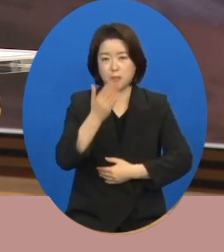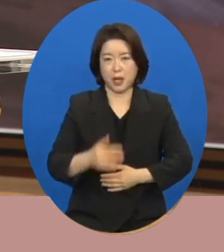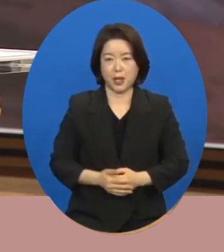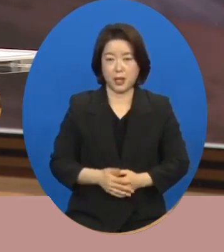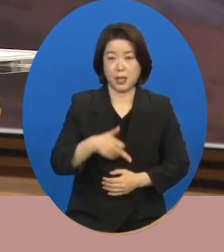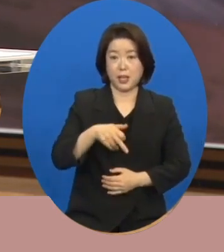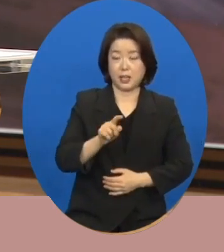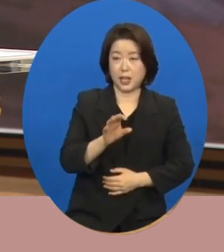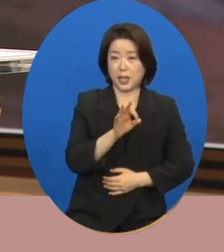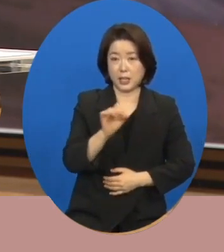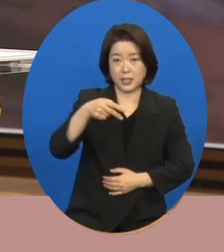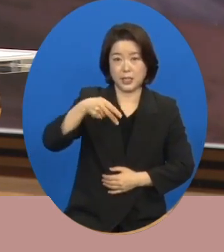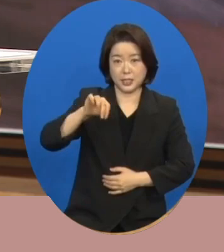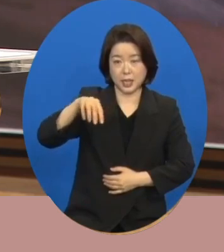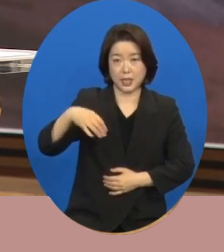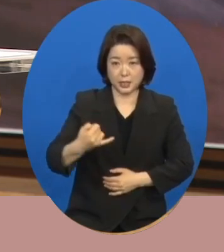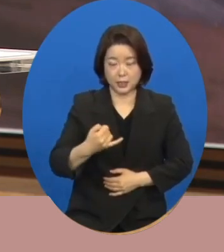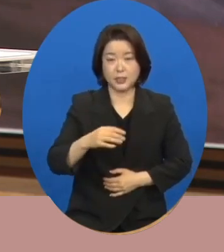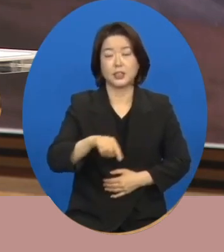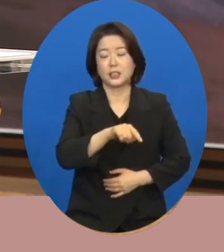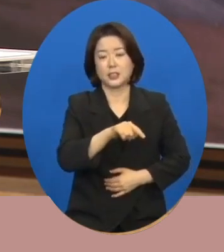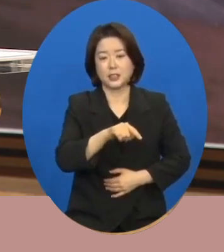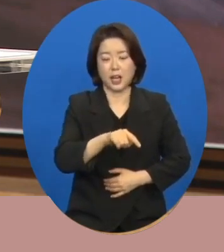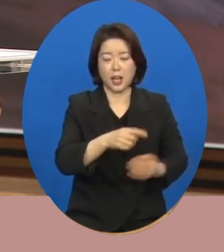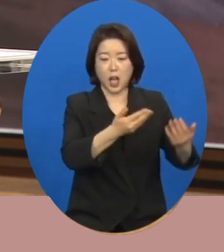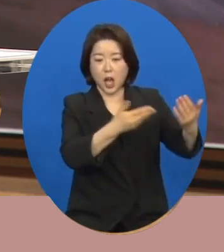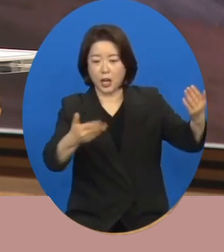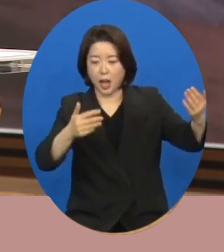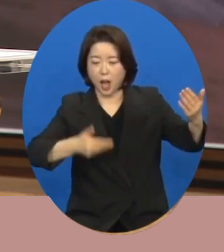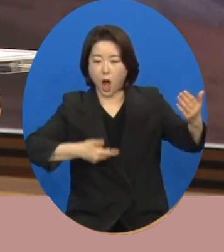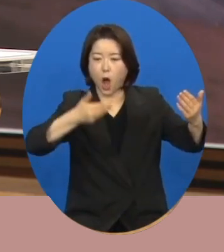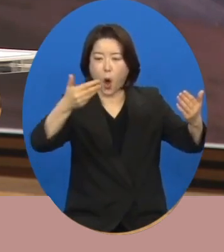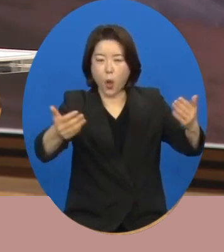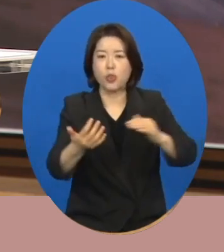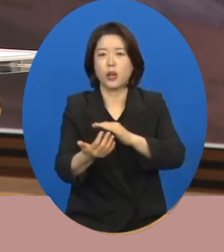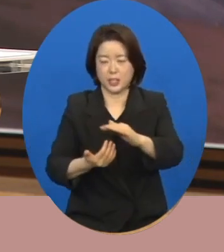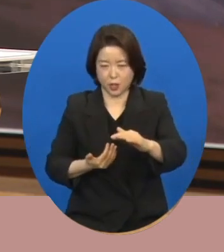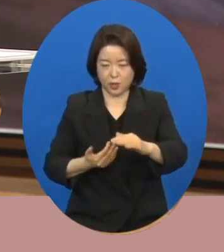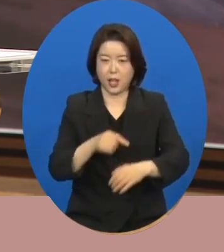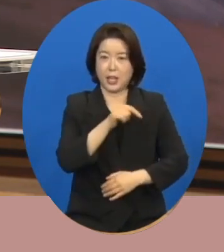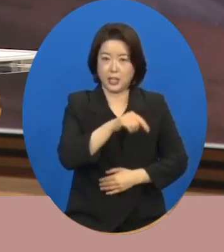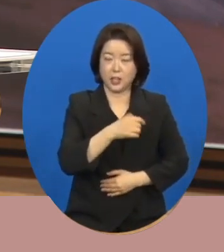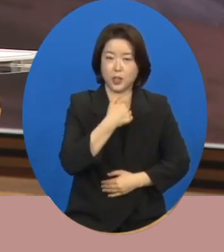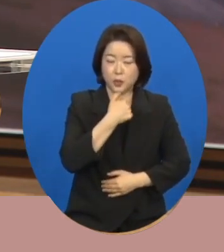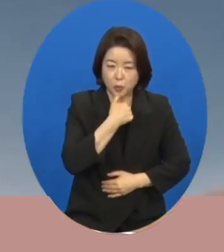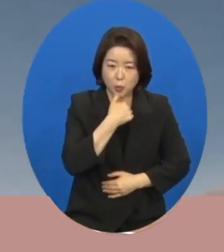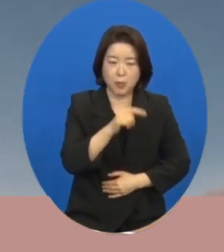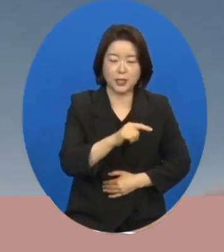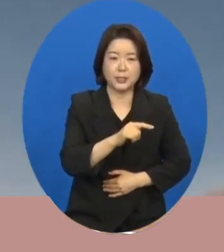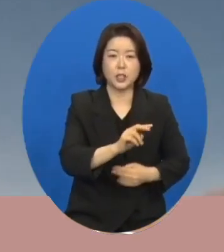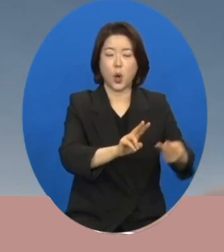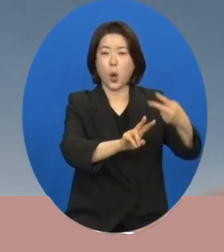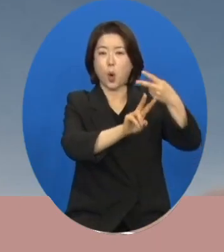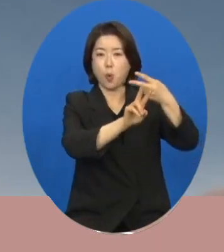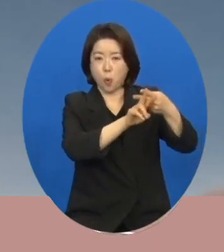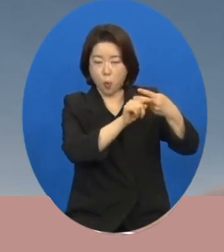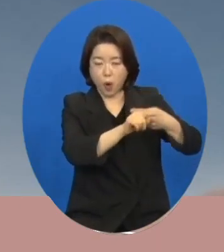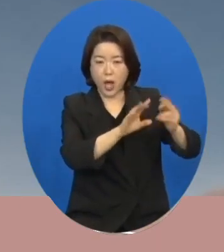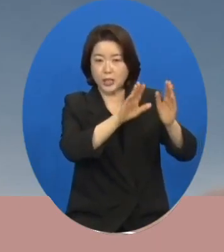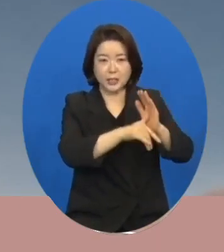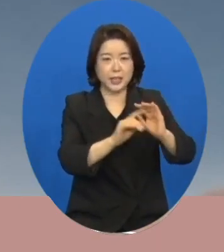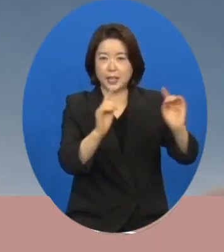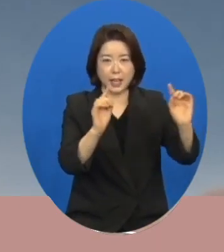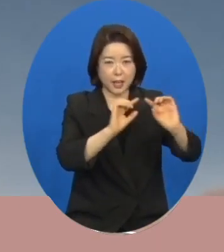강을 건넌 이후에 로마는 광화정이 아니라 사실상 재정의 시대로 바뀌게 됩니다 마찬가지로